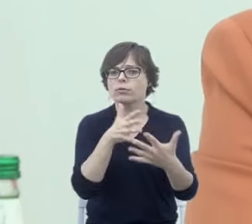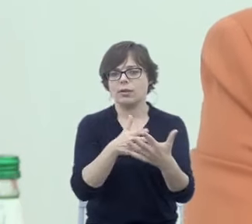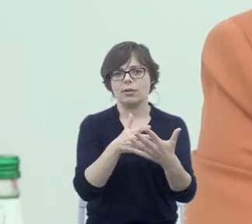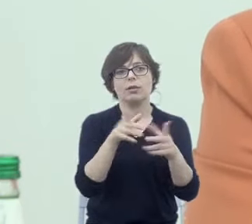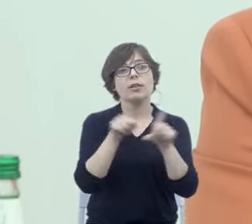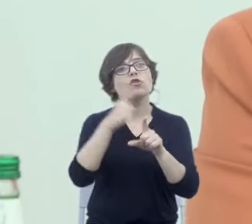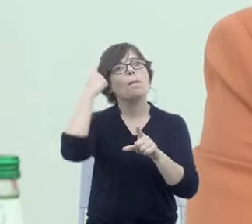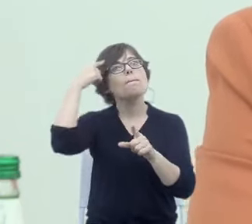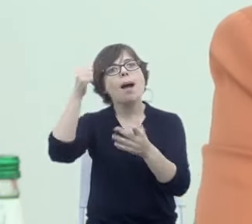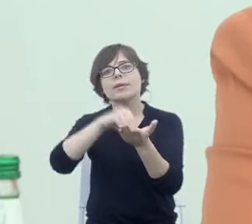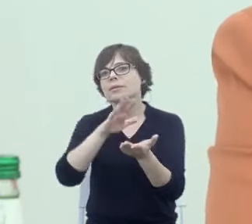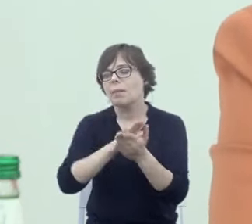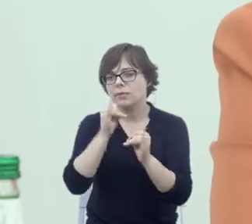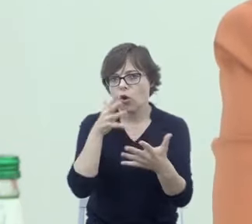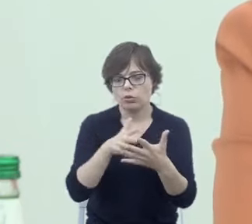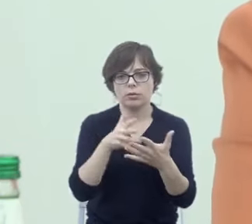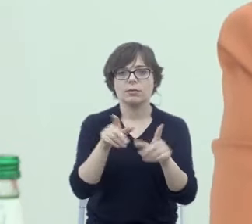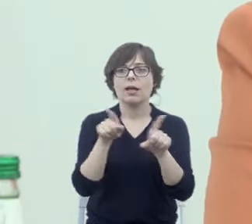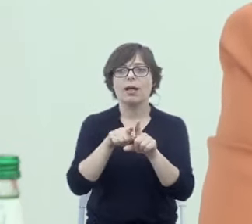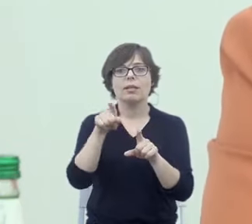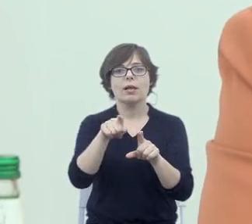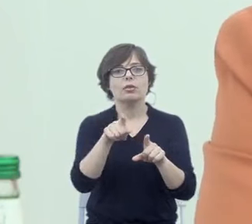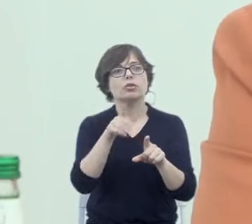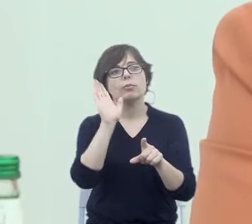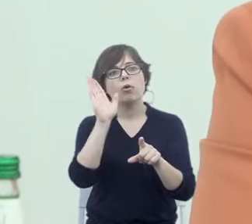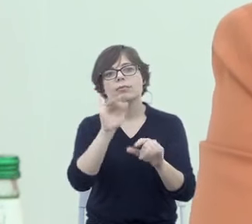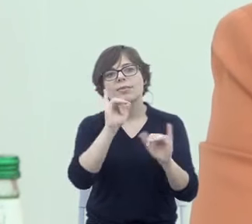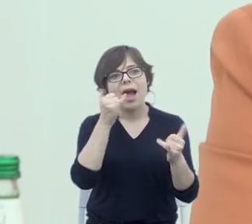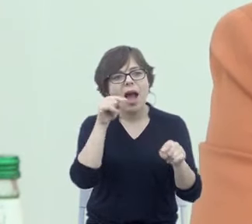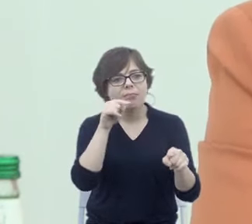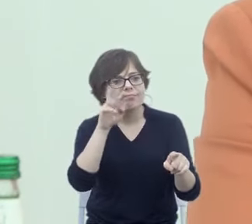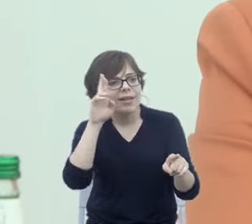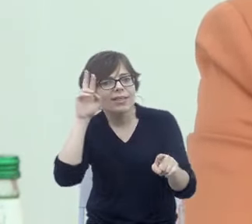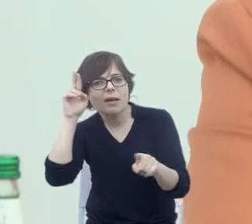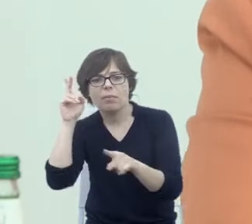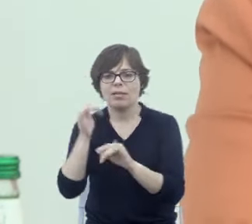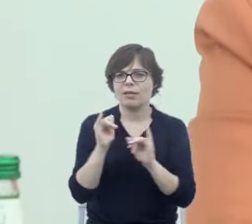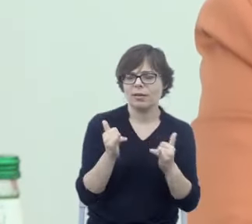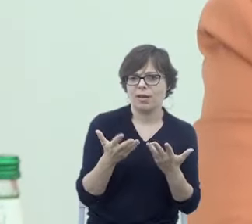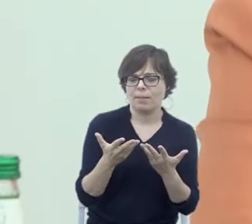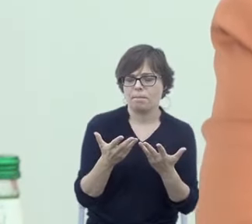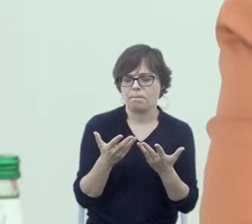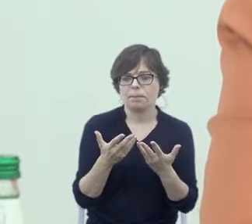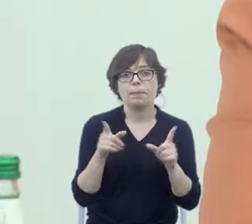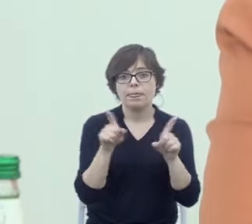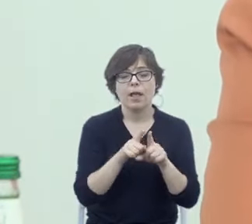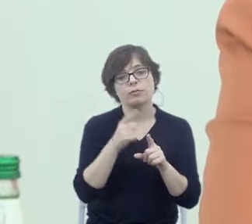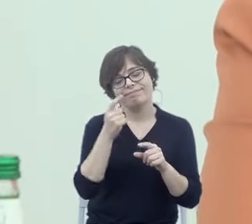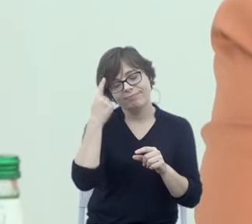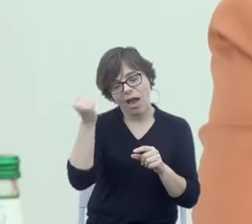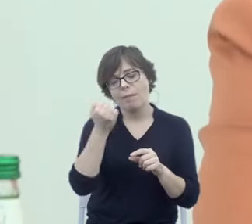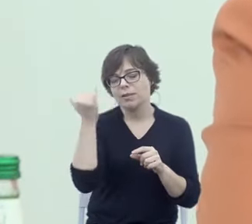zapis pamięci? Jak interpretować to w czasie? Poza tym mamy różne etapy tej pamięci,